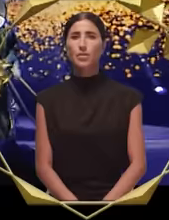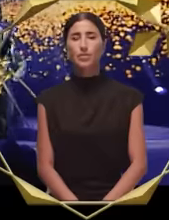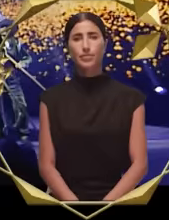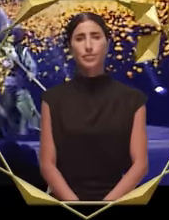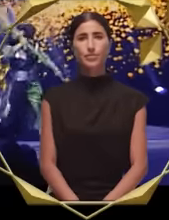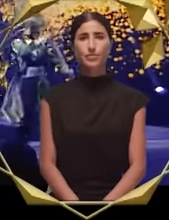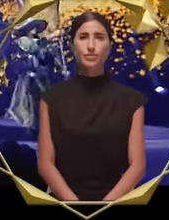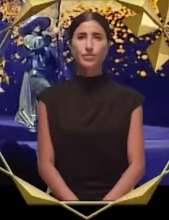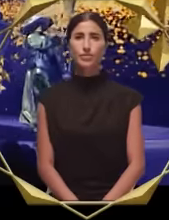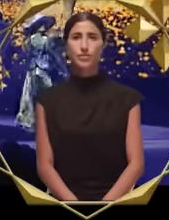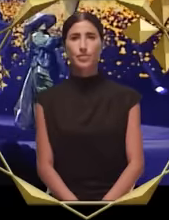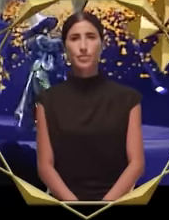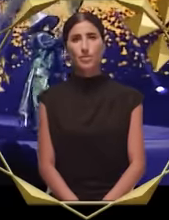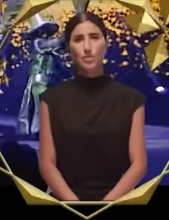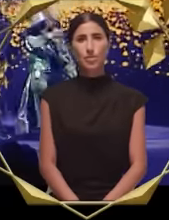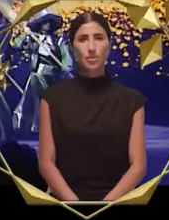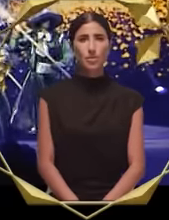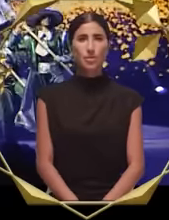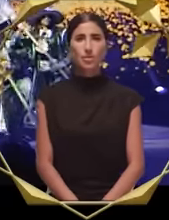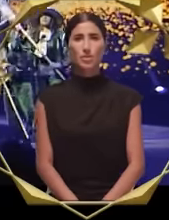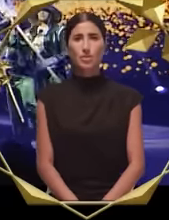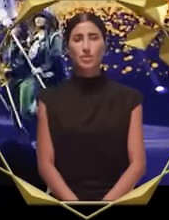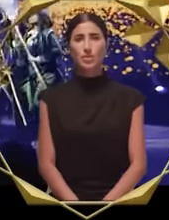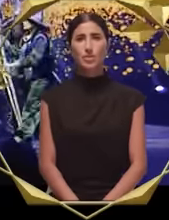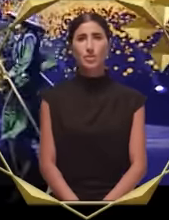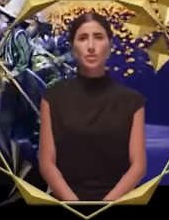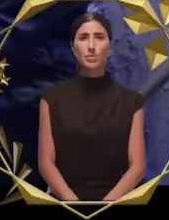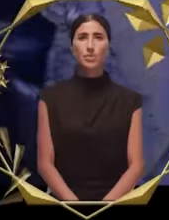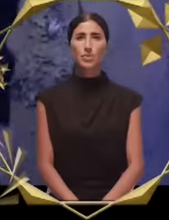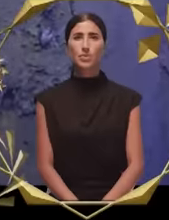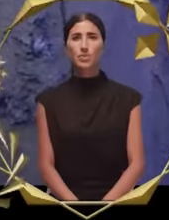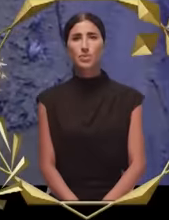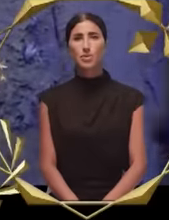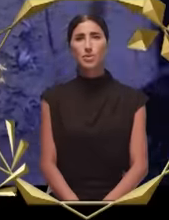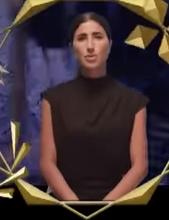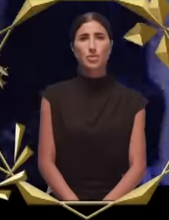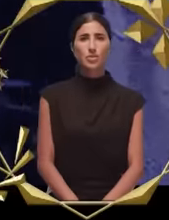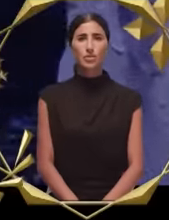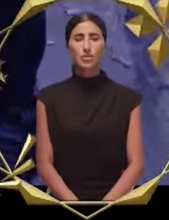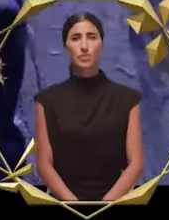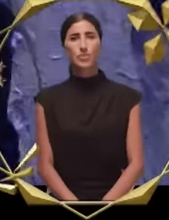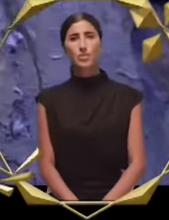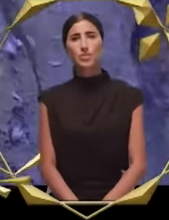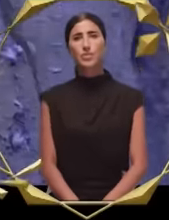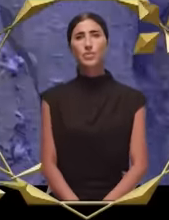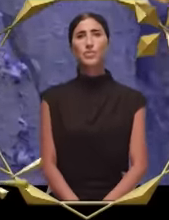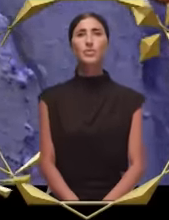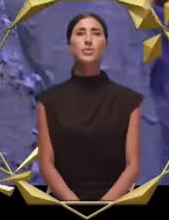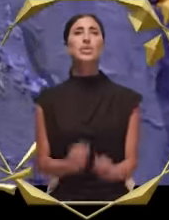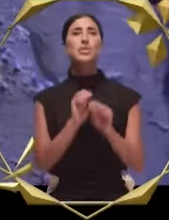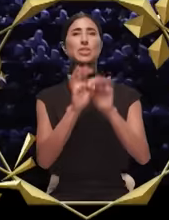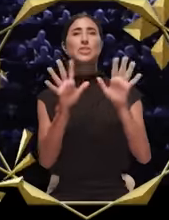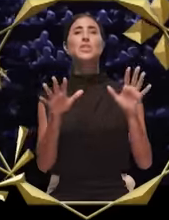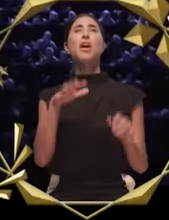تقي تقي النعش من يزور النوم رمشة بين